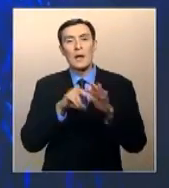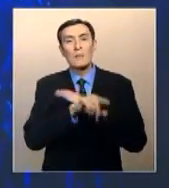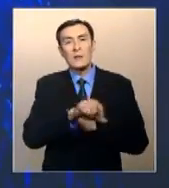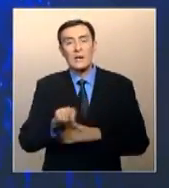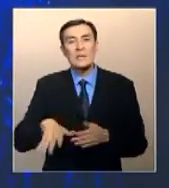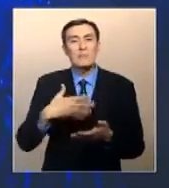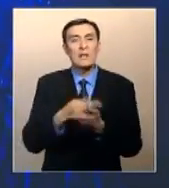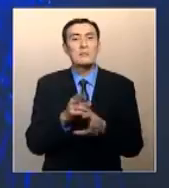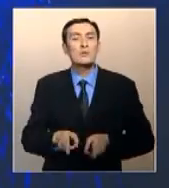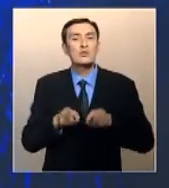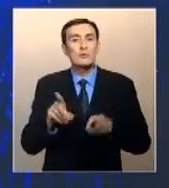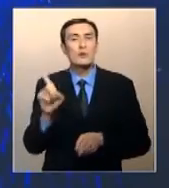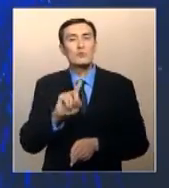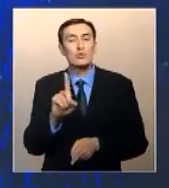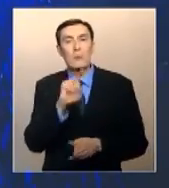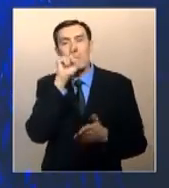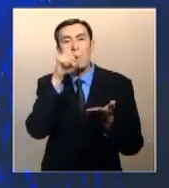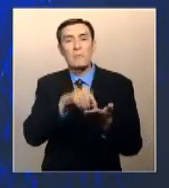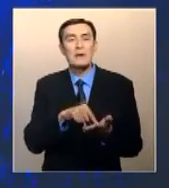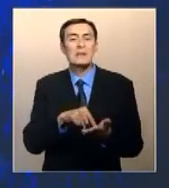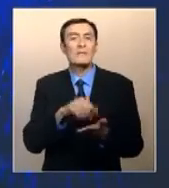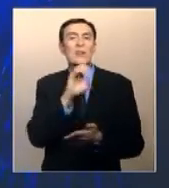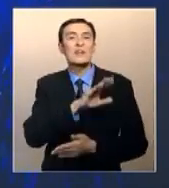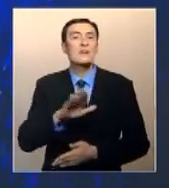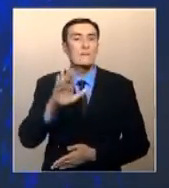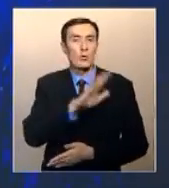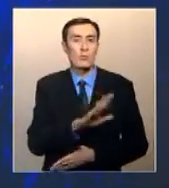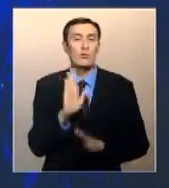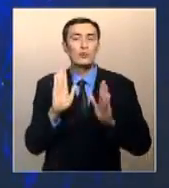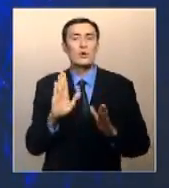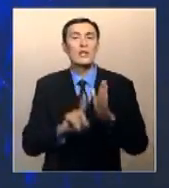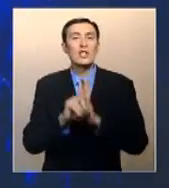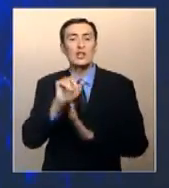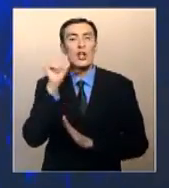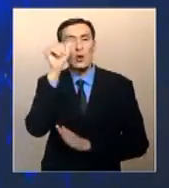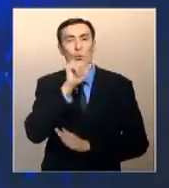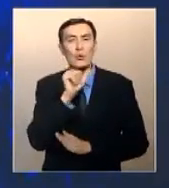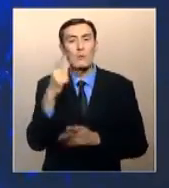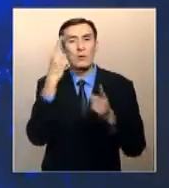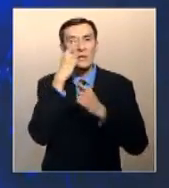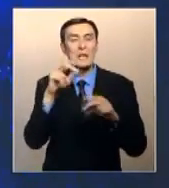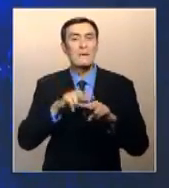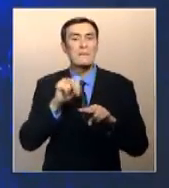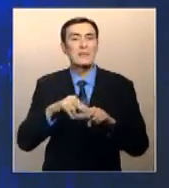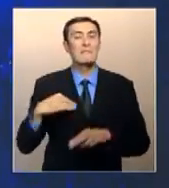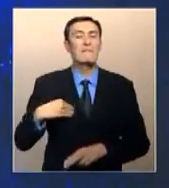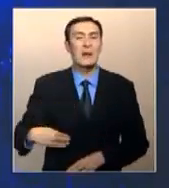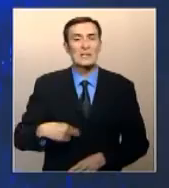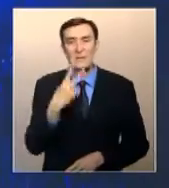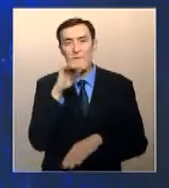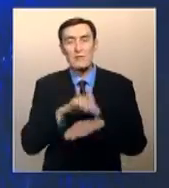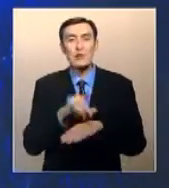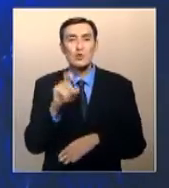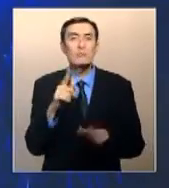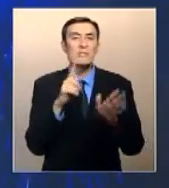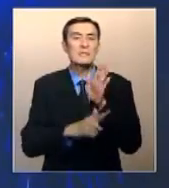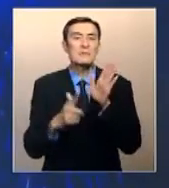Мигранты платят преступникам, чтобы пробраться в страны Старого Света. И только с начала года, по данным МВД Франции,